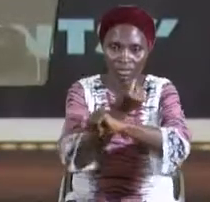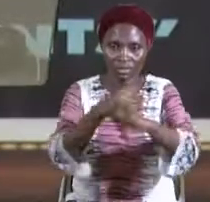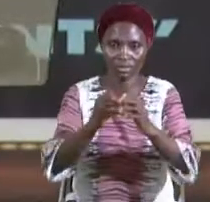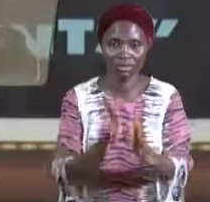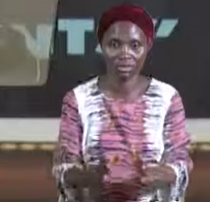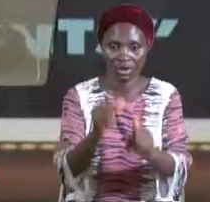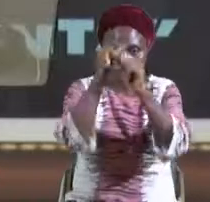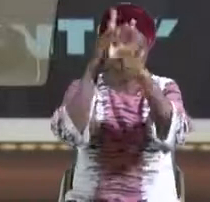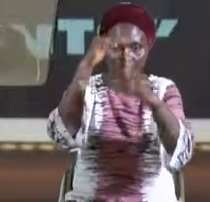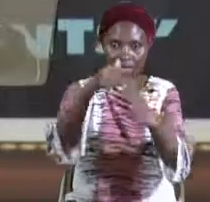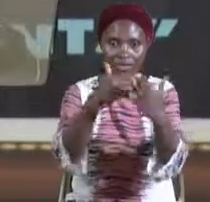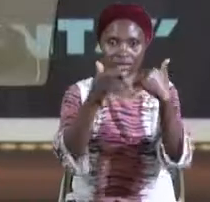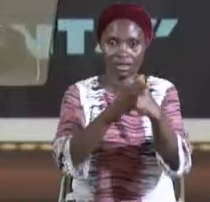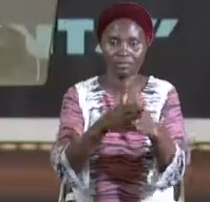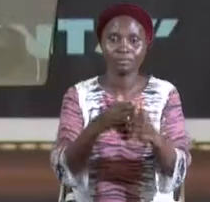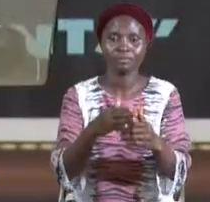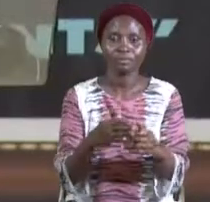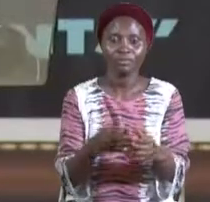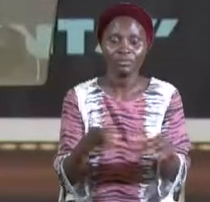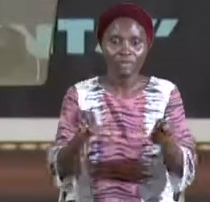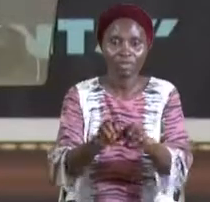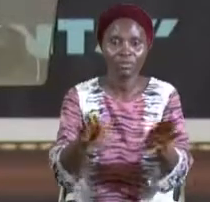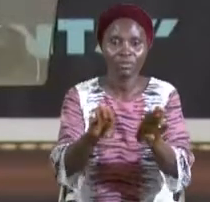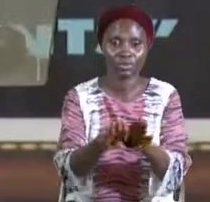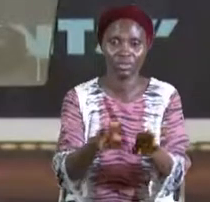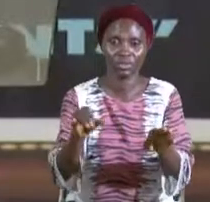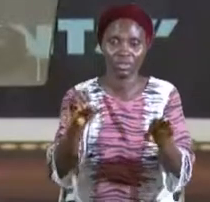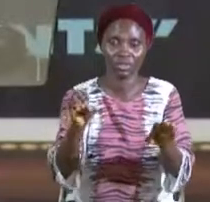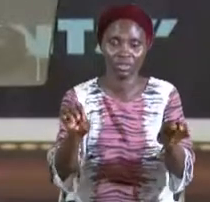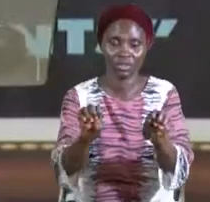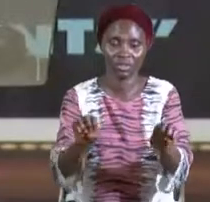ciel, qu'il l'a révélé aux hommes. Oui, Père, je